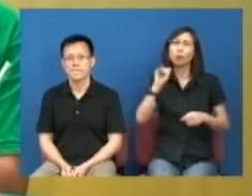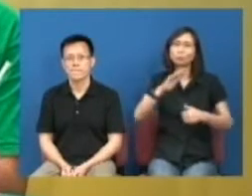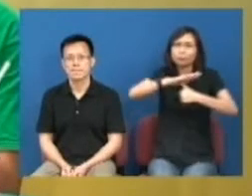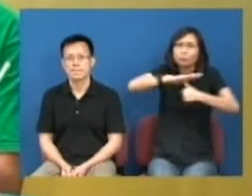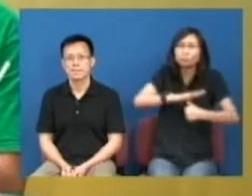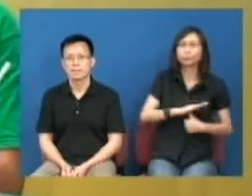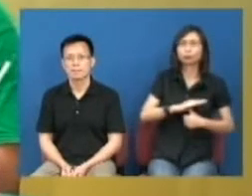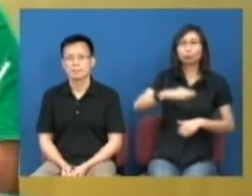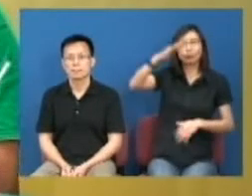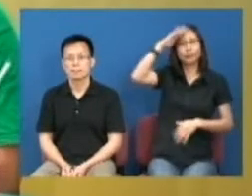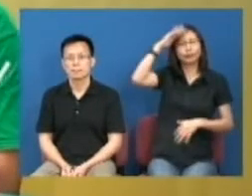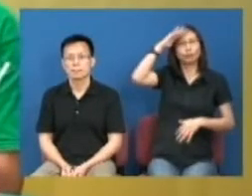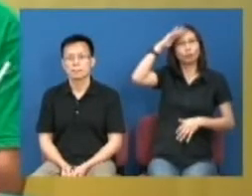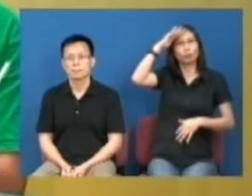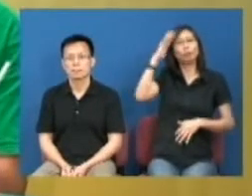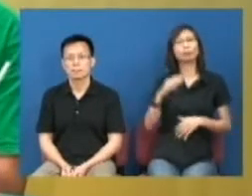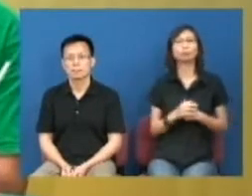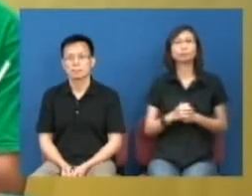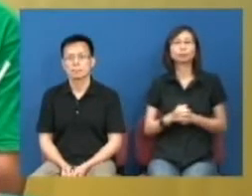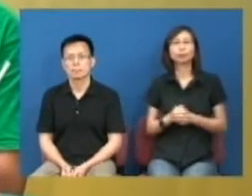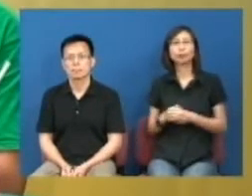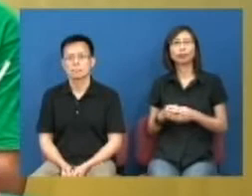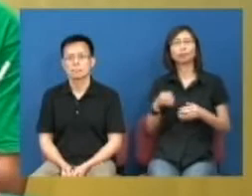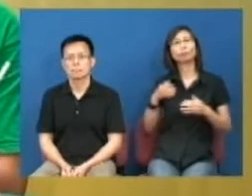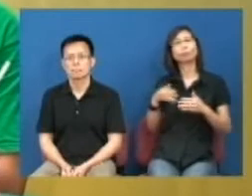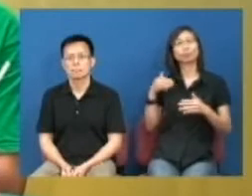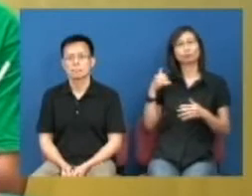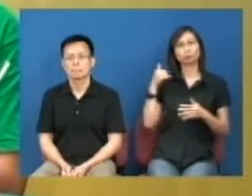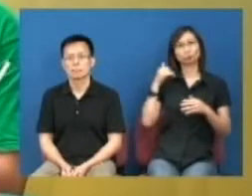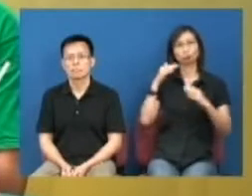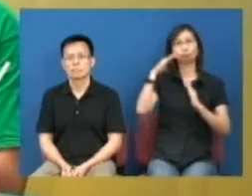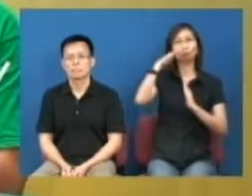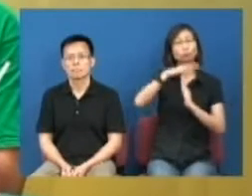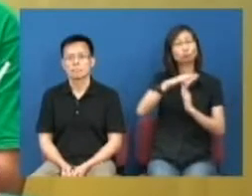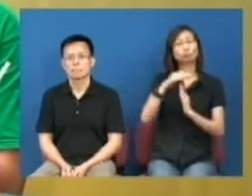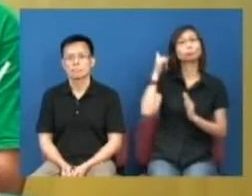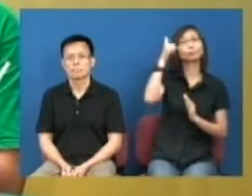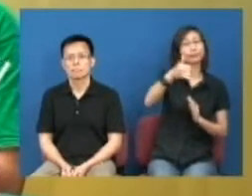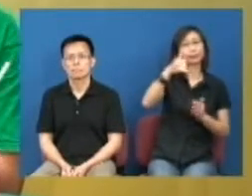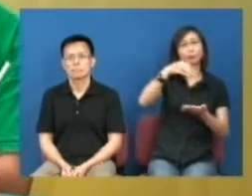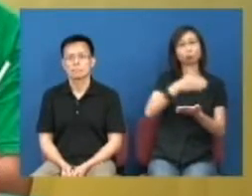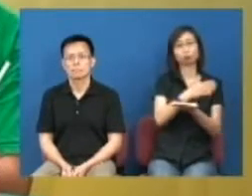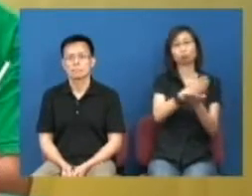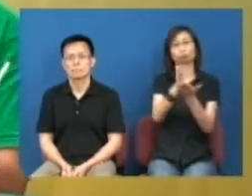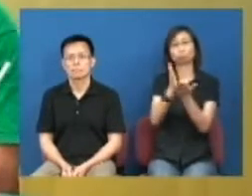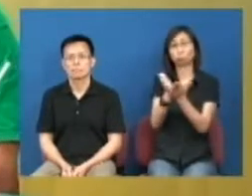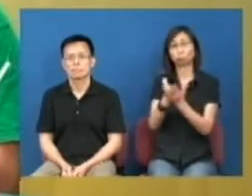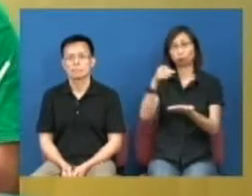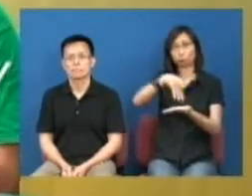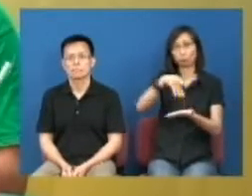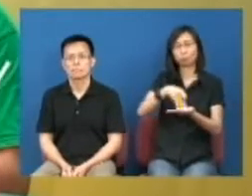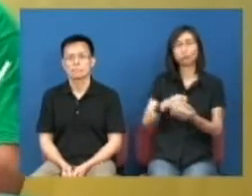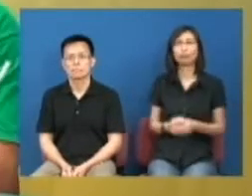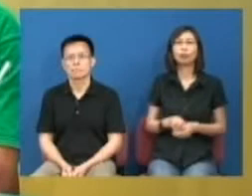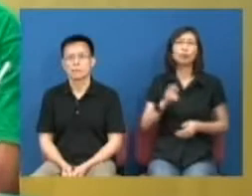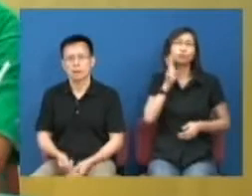不敢再用一些這樣的手段呢去到阻撓一些想參與的人繼續參與。如果大家因為這樣、哦、警方要我兜路、哦、不行